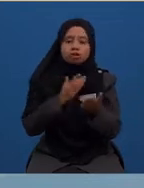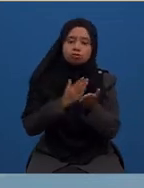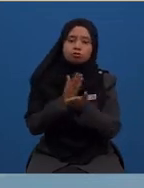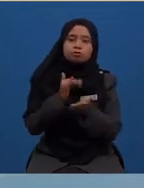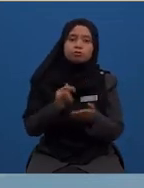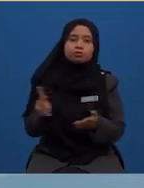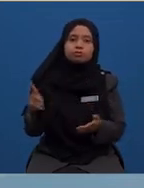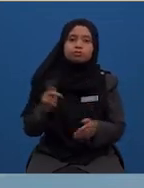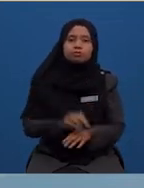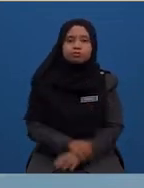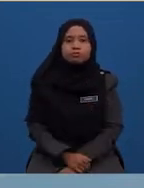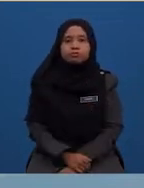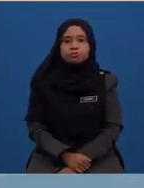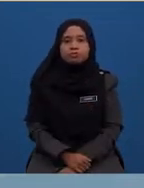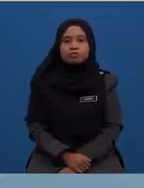kita teruskan.